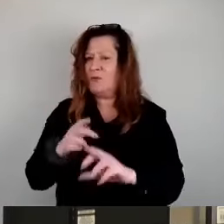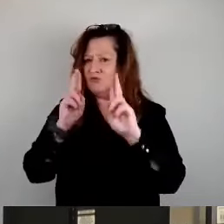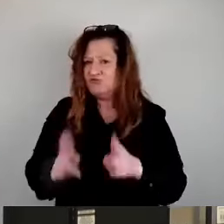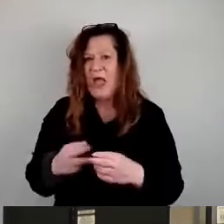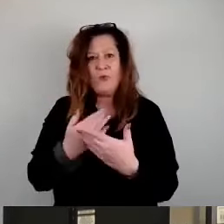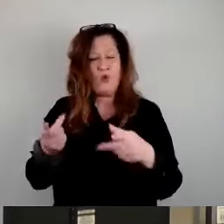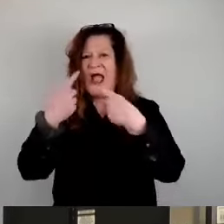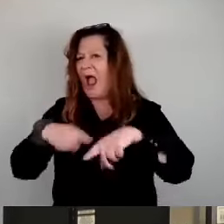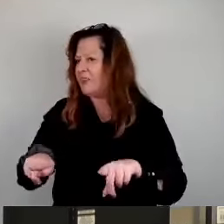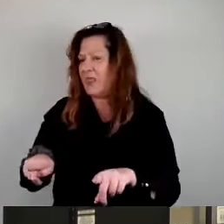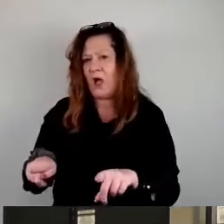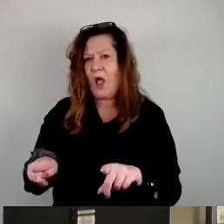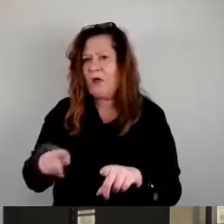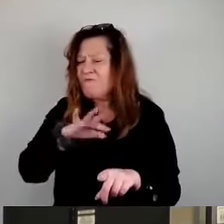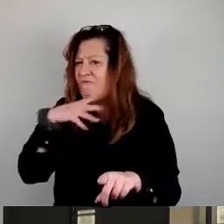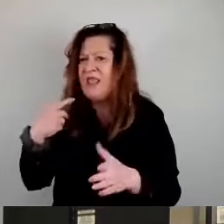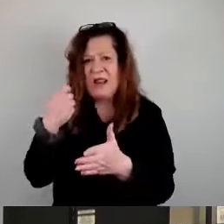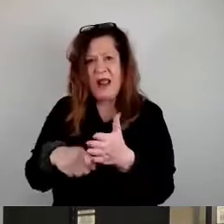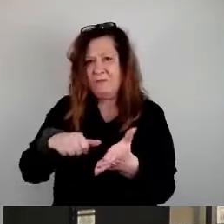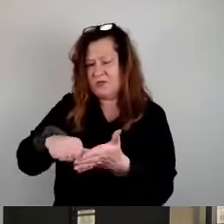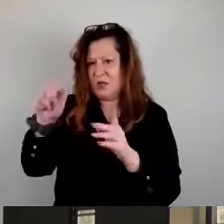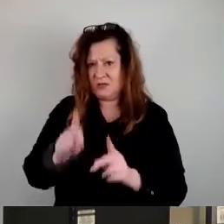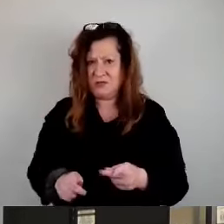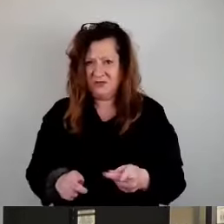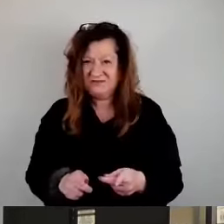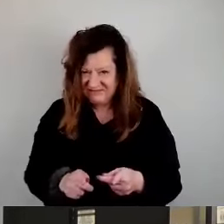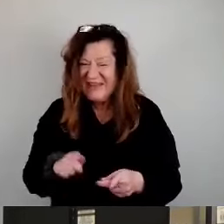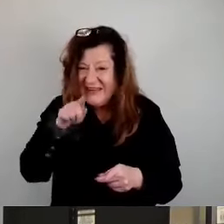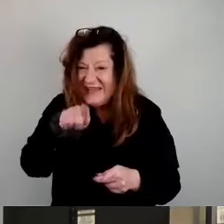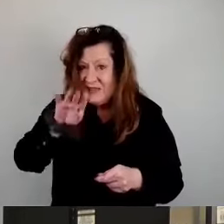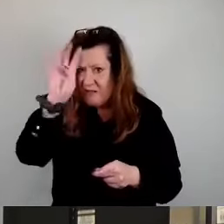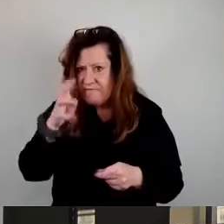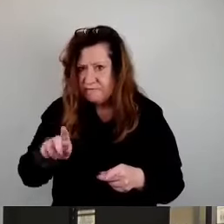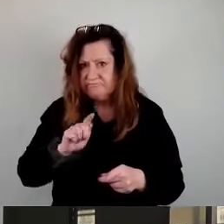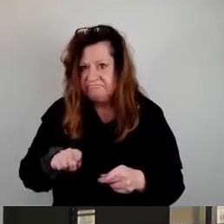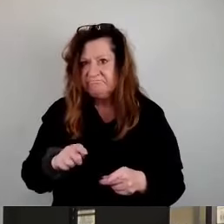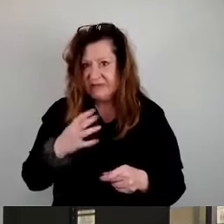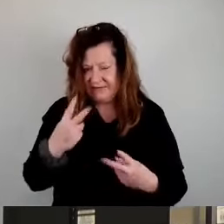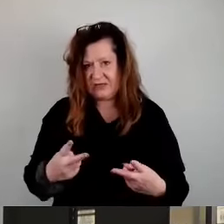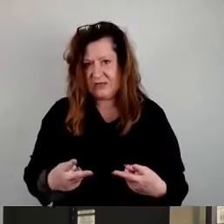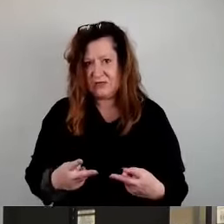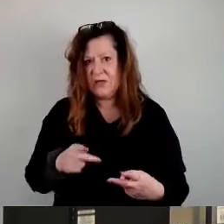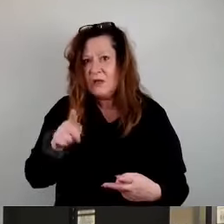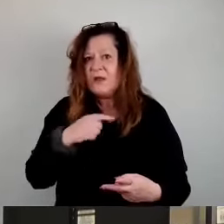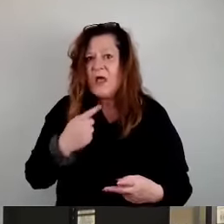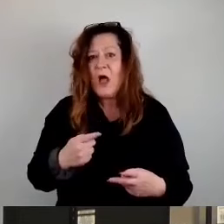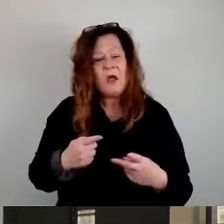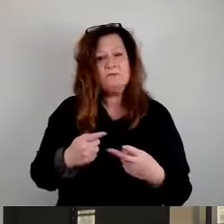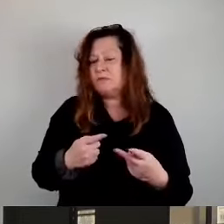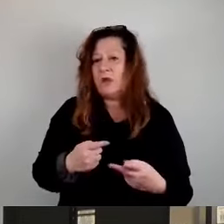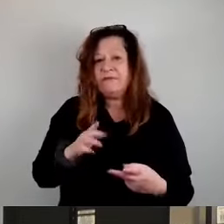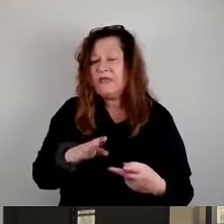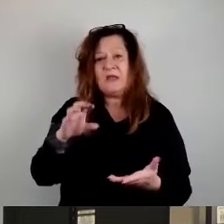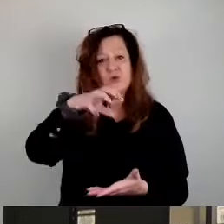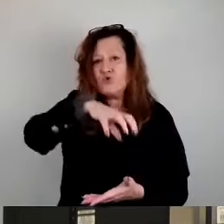das für unendlich viel Geld abkauft? Das ist die Frage, die wir uns stellen müssen. Jetzt könnte man sagen, Schulte, jetzt sei mal still, das ist nicht kommunale Aufgabe. Doch